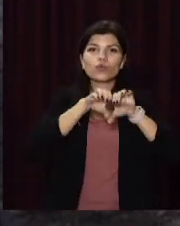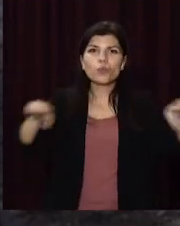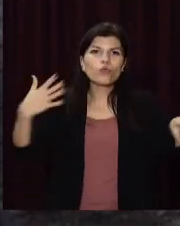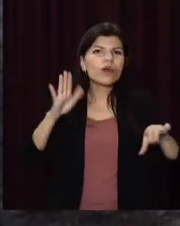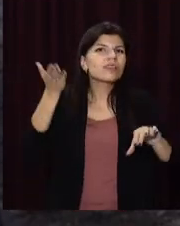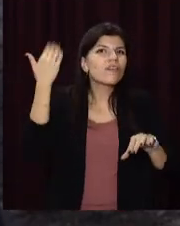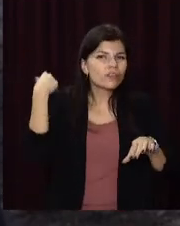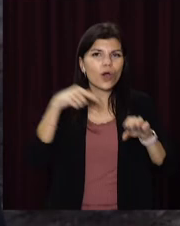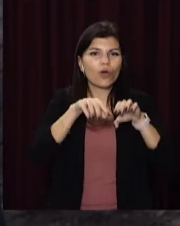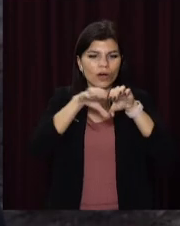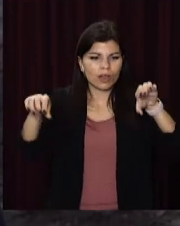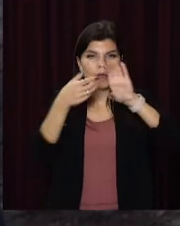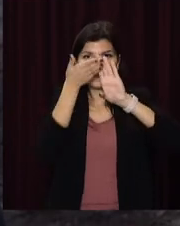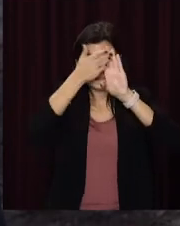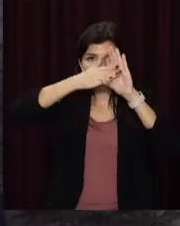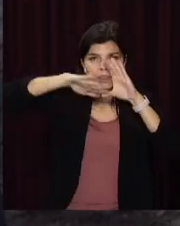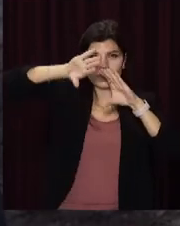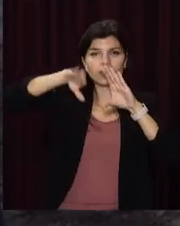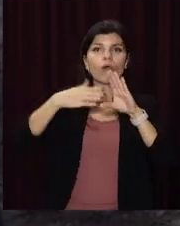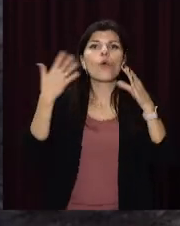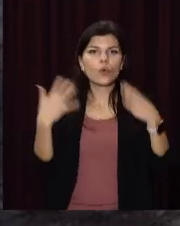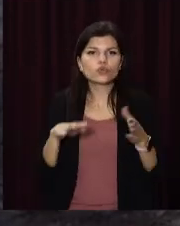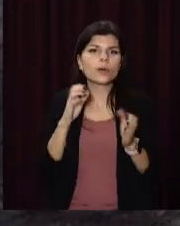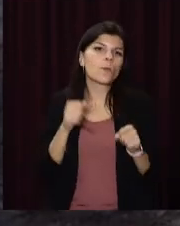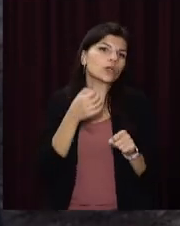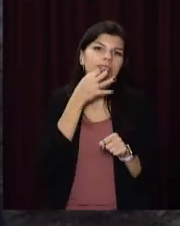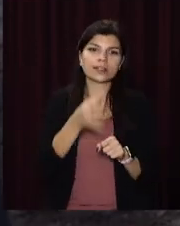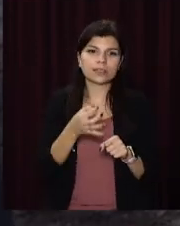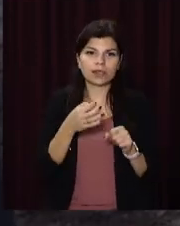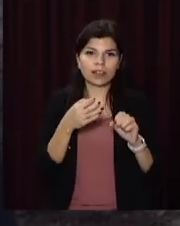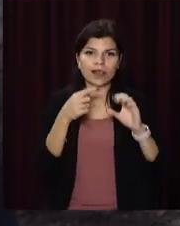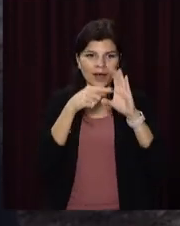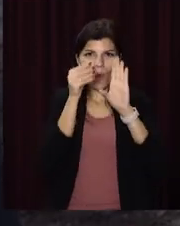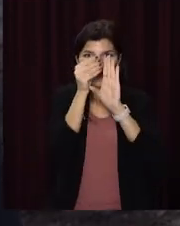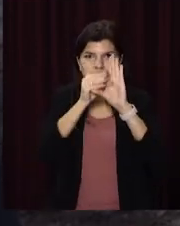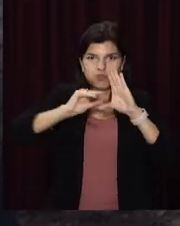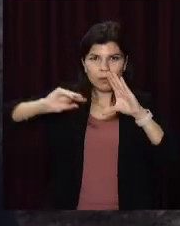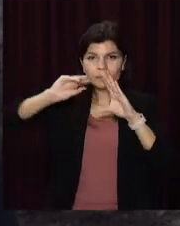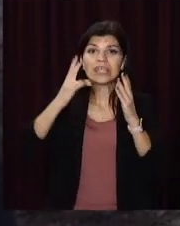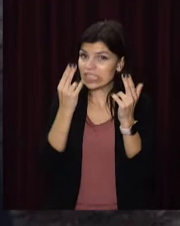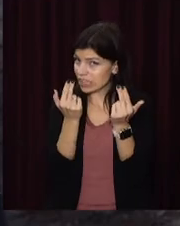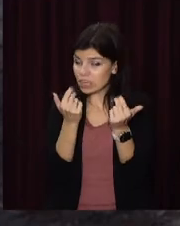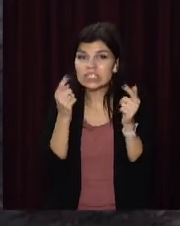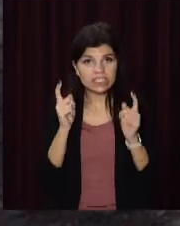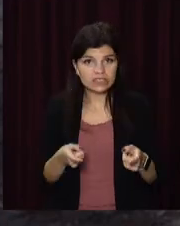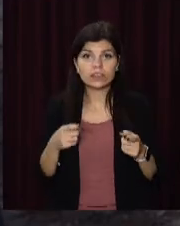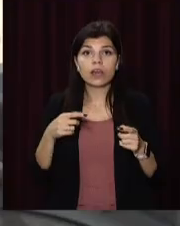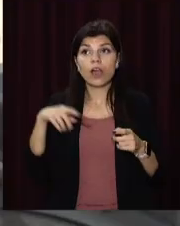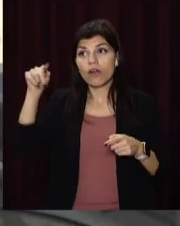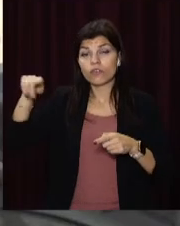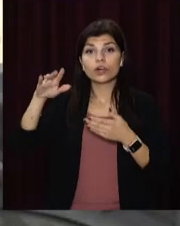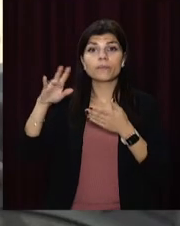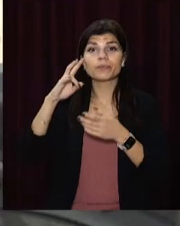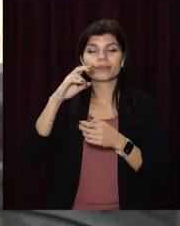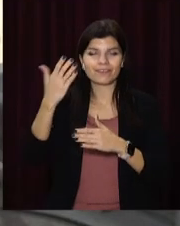вони мають вже на собі якісь определені, тобто, якщо можна так виразитися, оброслості, і дійсно відбувається вторичне загрязнення.